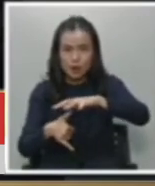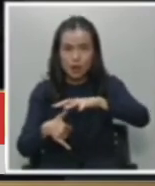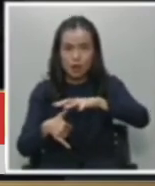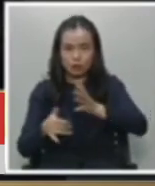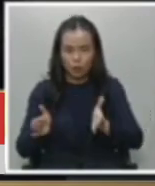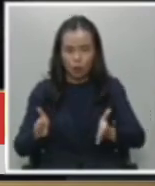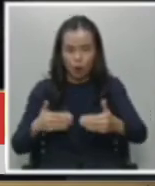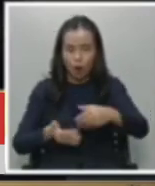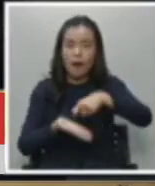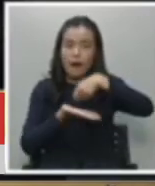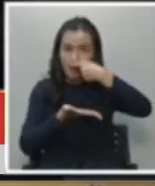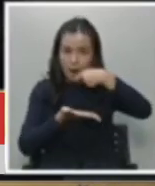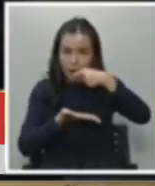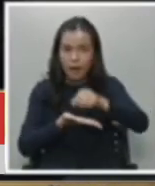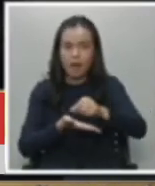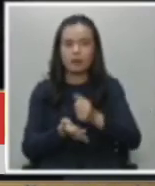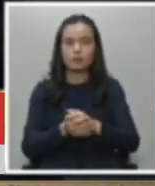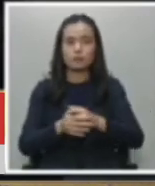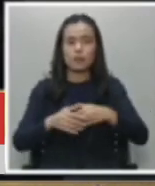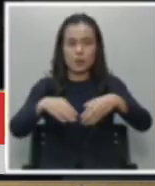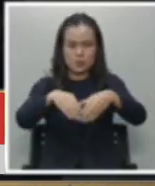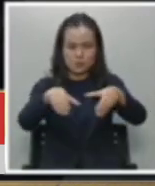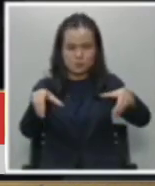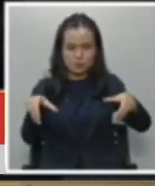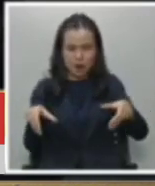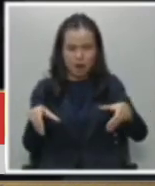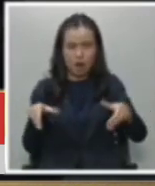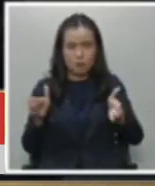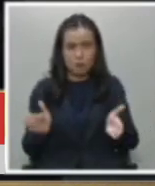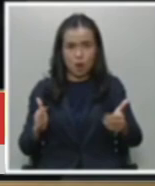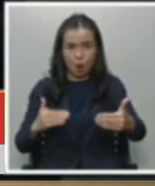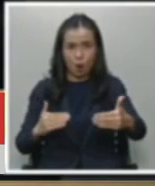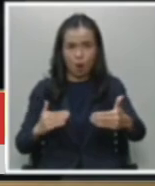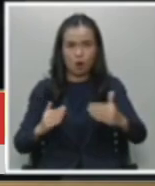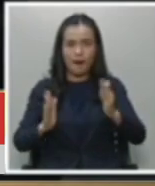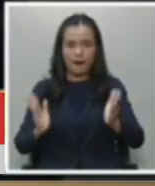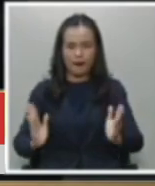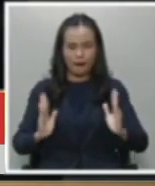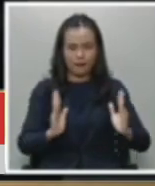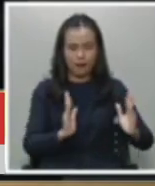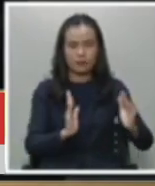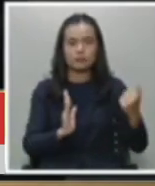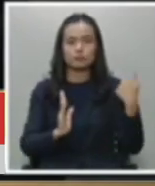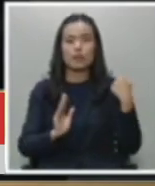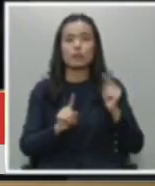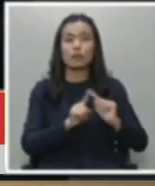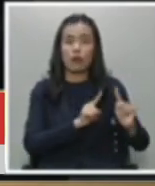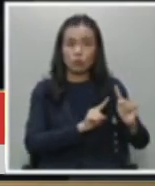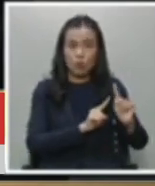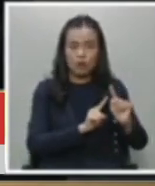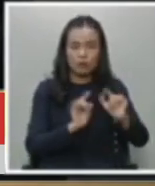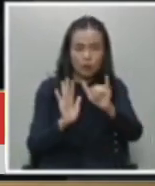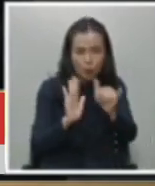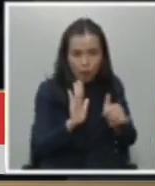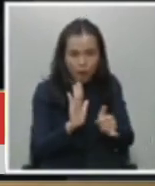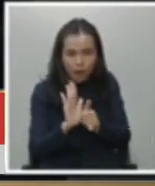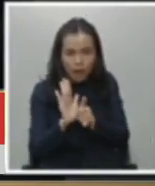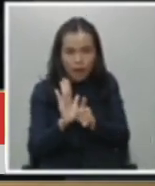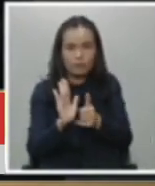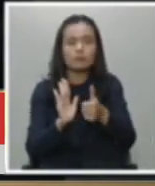แล้วก็มีเชลมีกั้นมีต่างๆนั้นทำให้เขาสามารถที่จะใช้การซ่อนพร